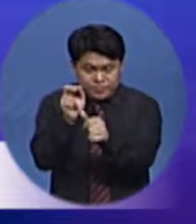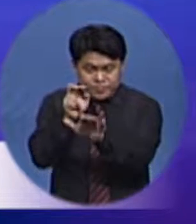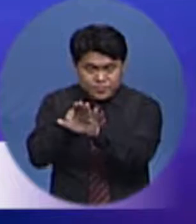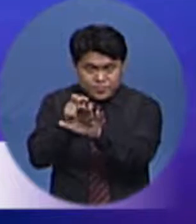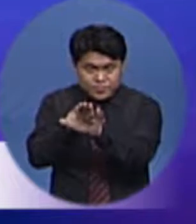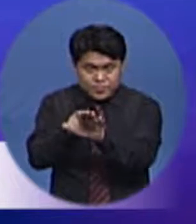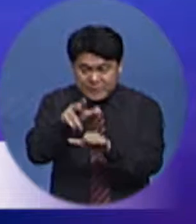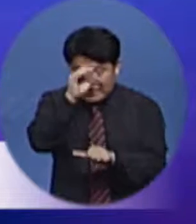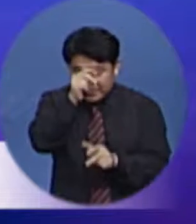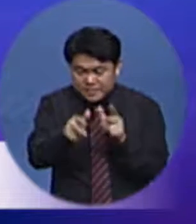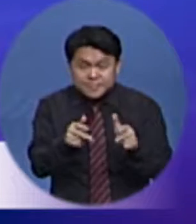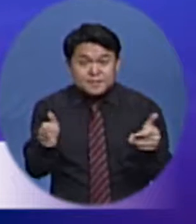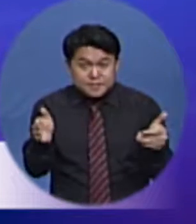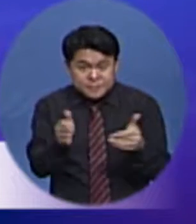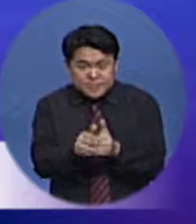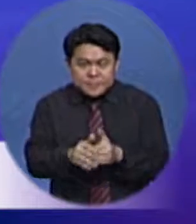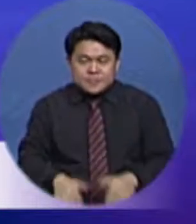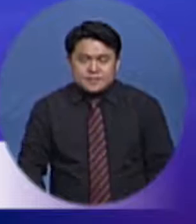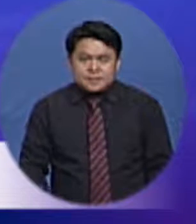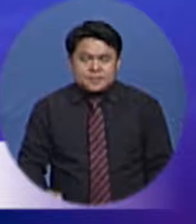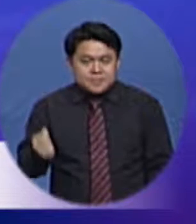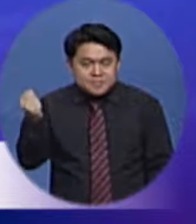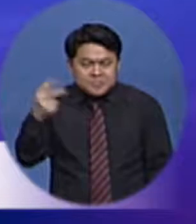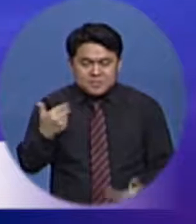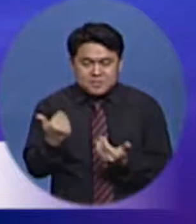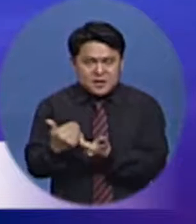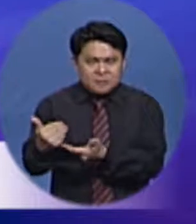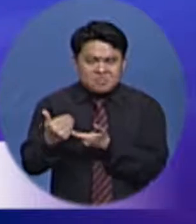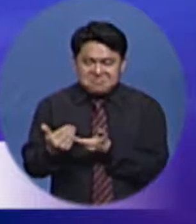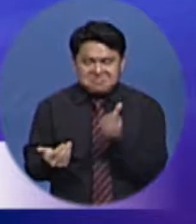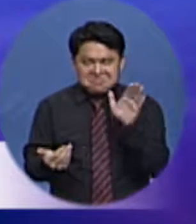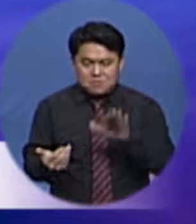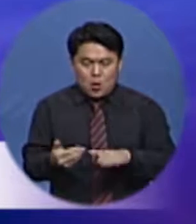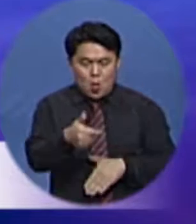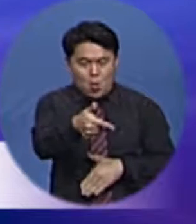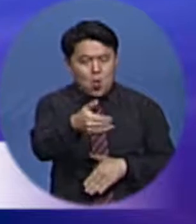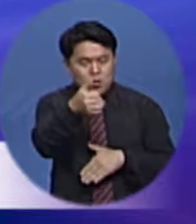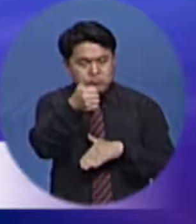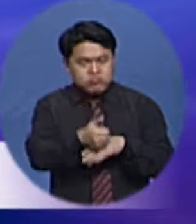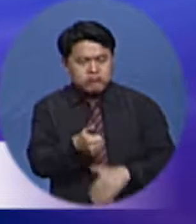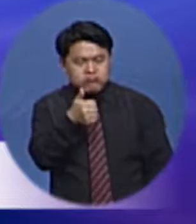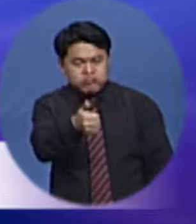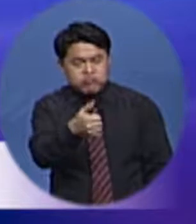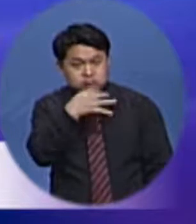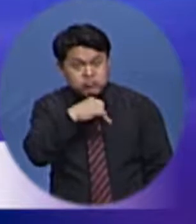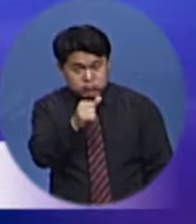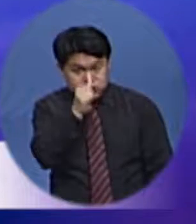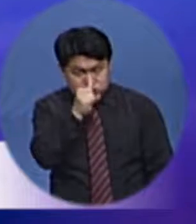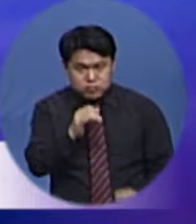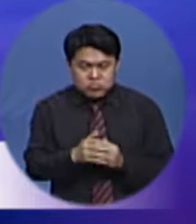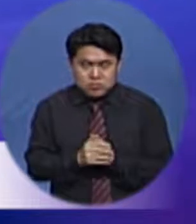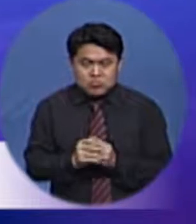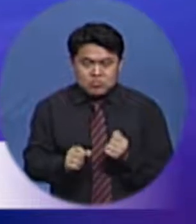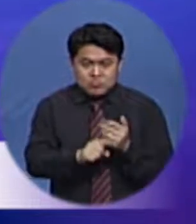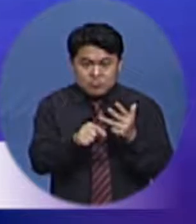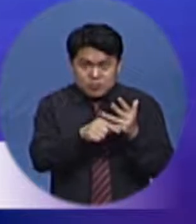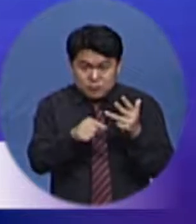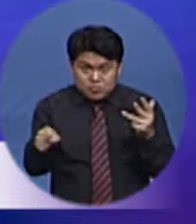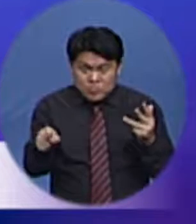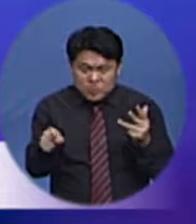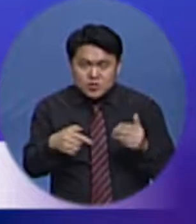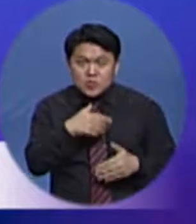사업을 해왔습니다. 의료계 일부의 반대에도 정부는 성과가 있다고 판단하고 이달부터는 일정 규모